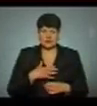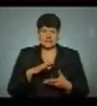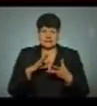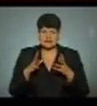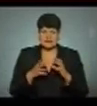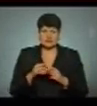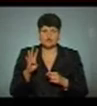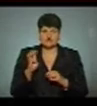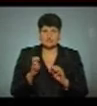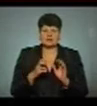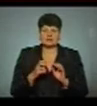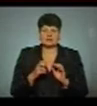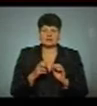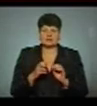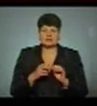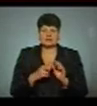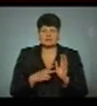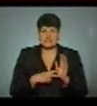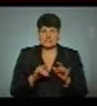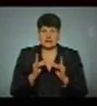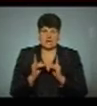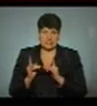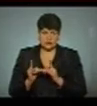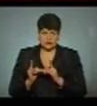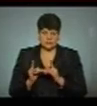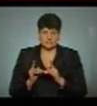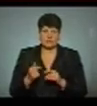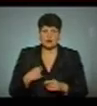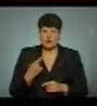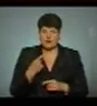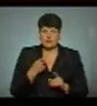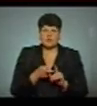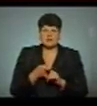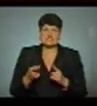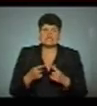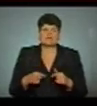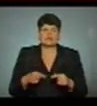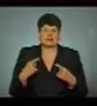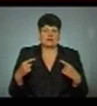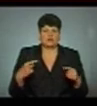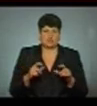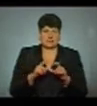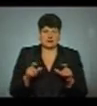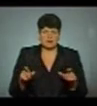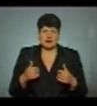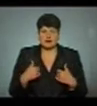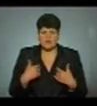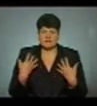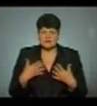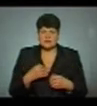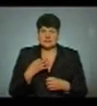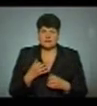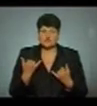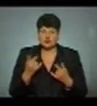кількість 417 ліжок. Це якщо ми говоримо саме про ті лікарні? Ми говоримо про інфекційне відділення інших лікувальних закладів. Але, як я вже сказав,